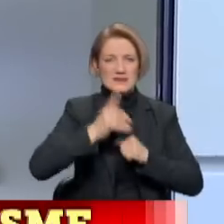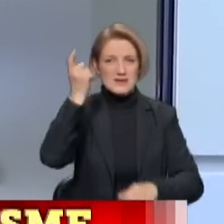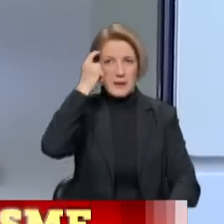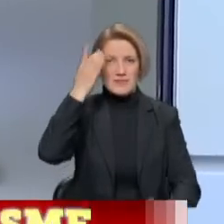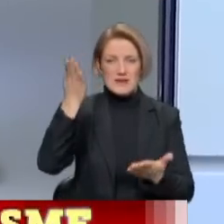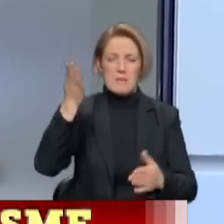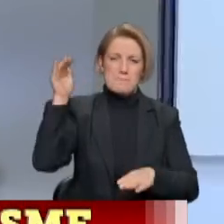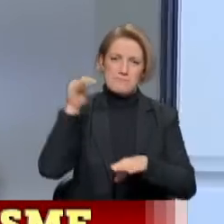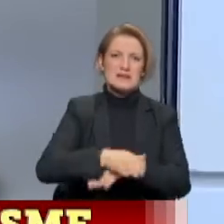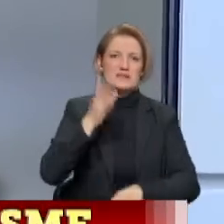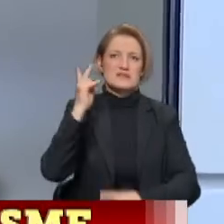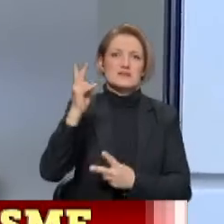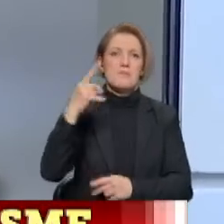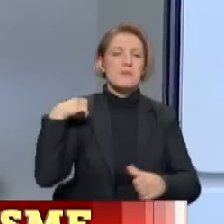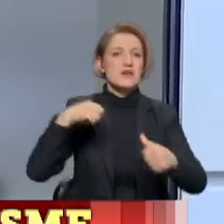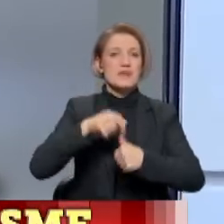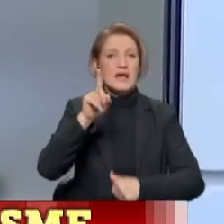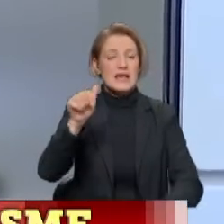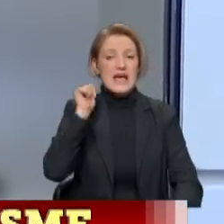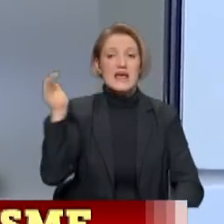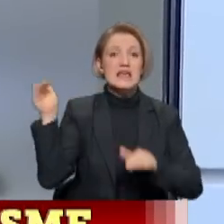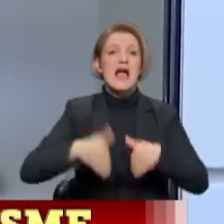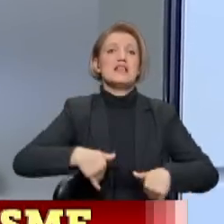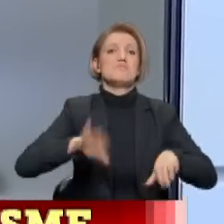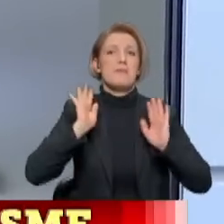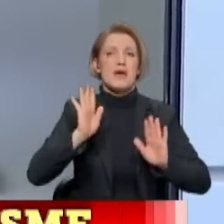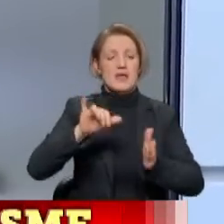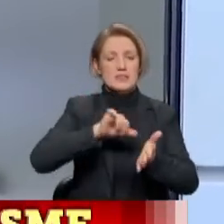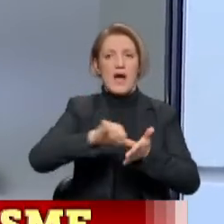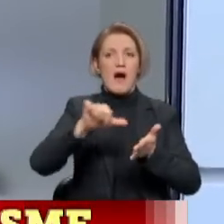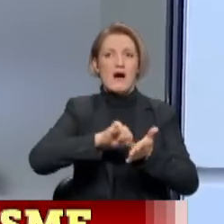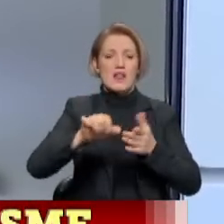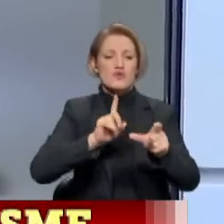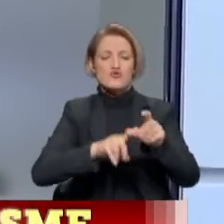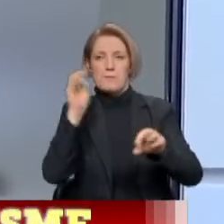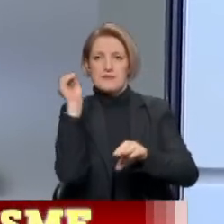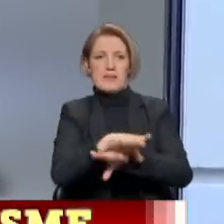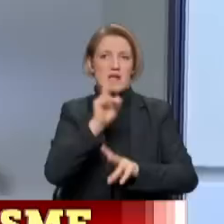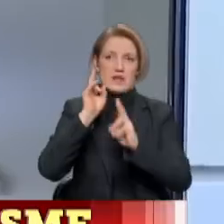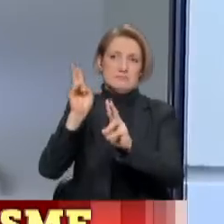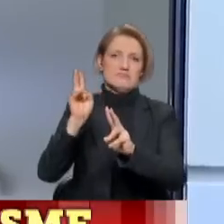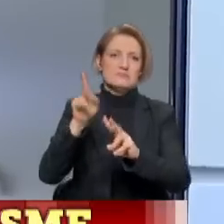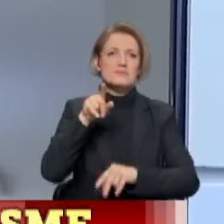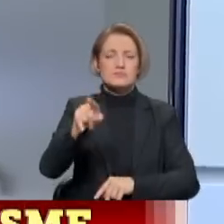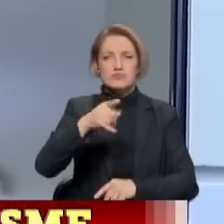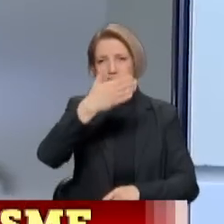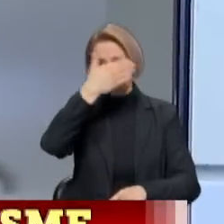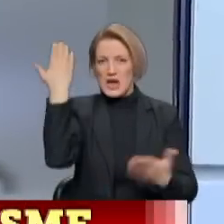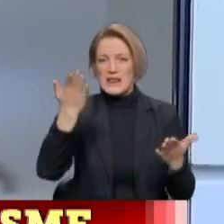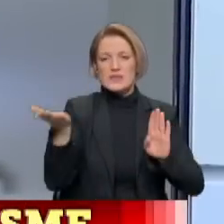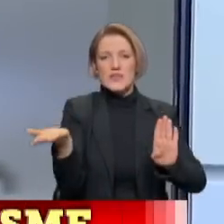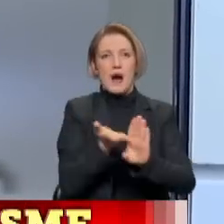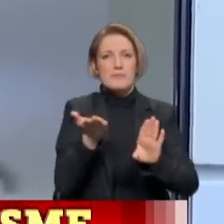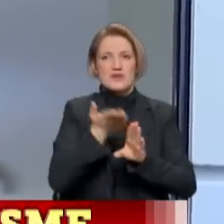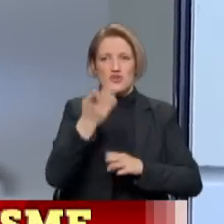zihniyetiniz batsın sizin. Bir daha geri gelmemek üzere tarihin çöp sepetine atacağız. Bu sefil,